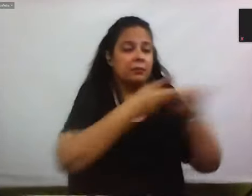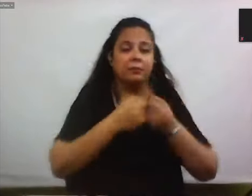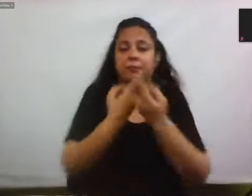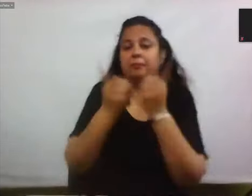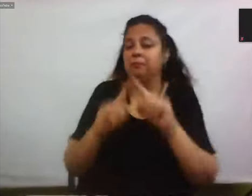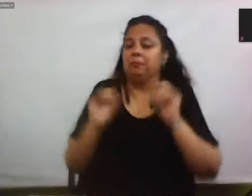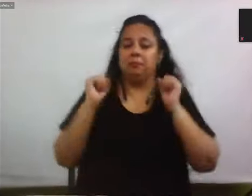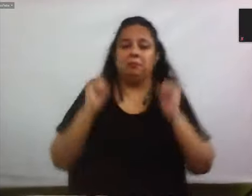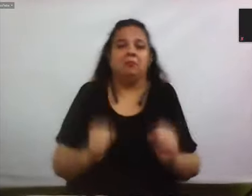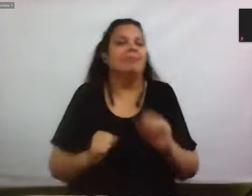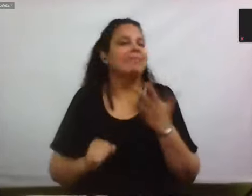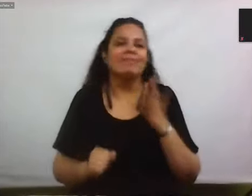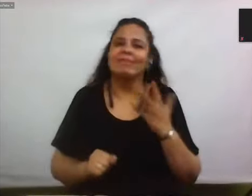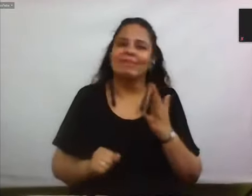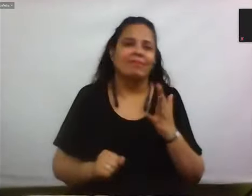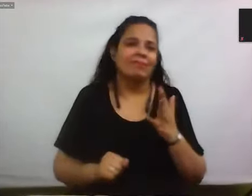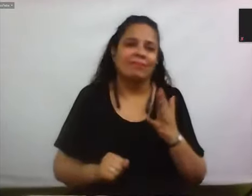तो